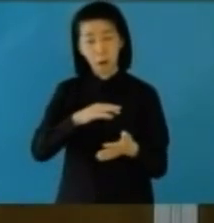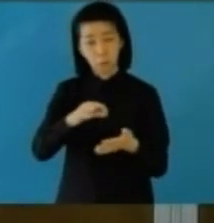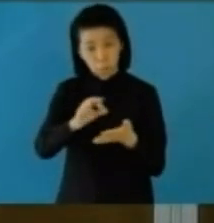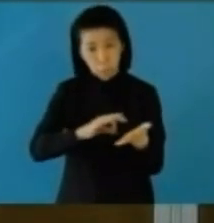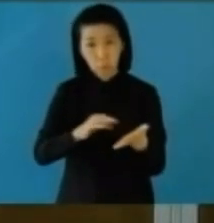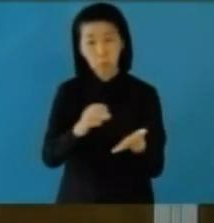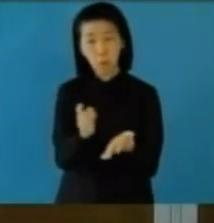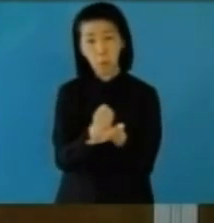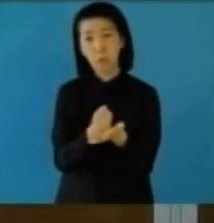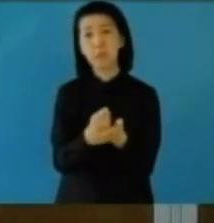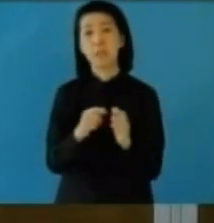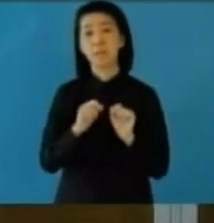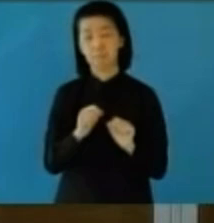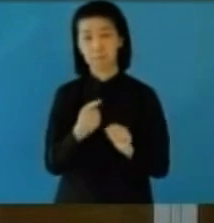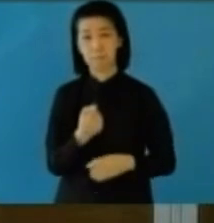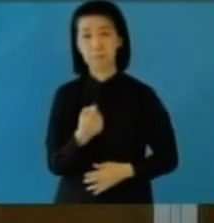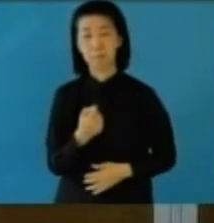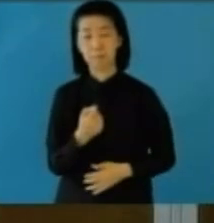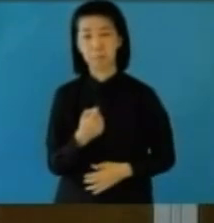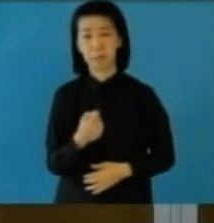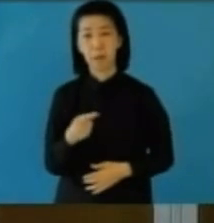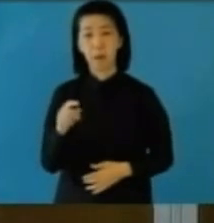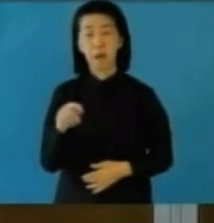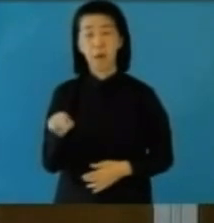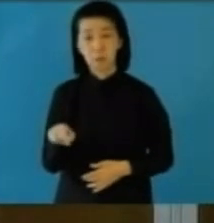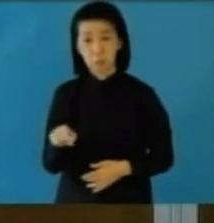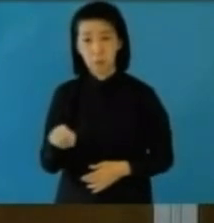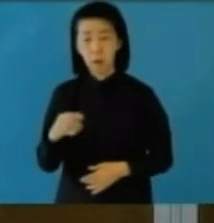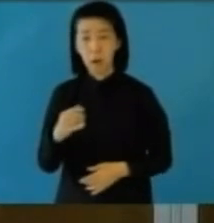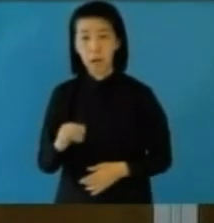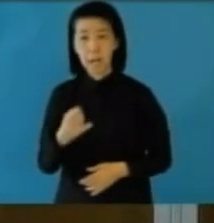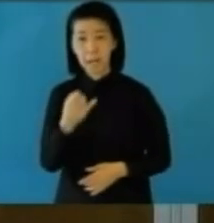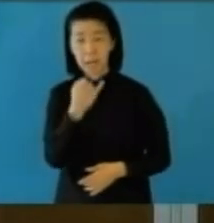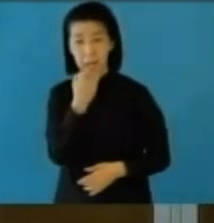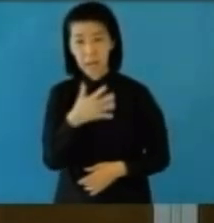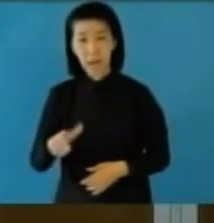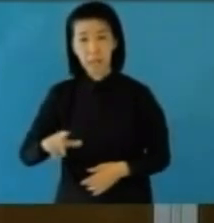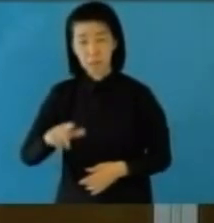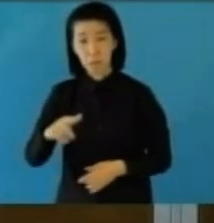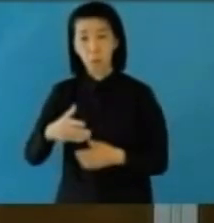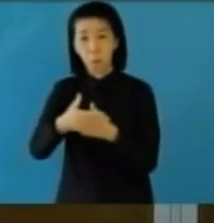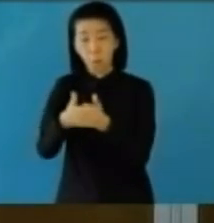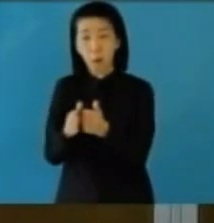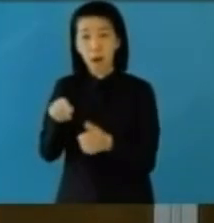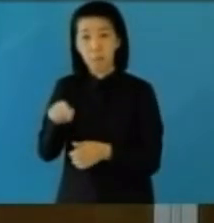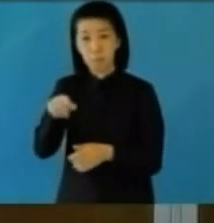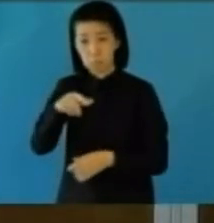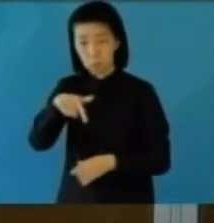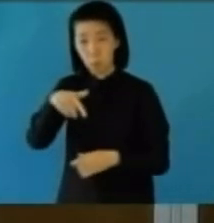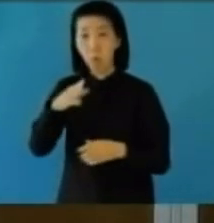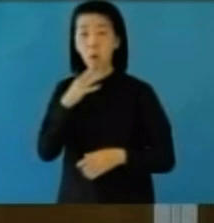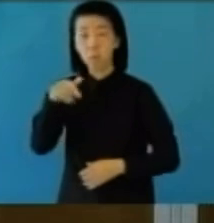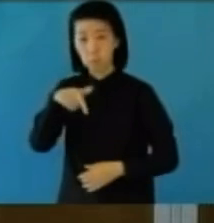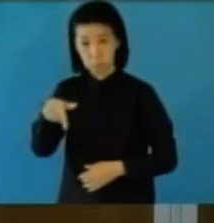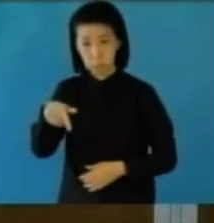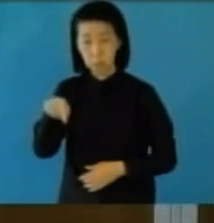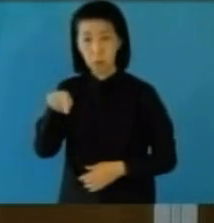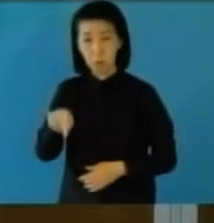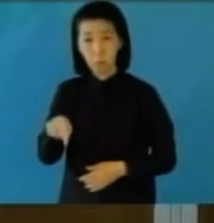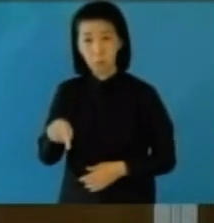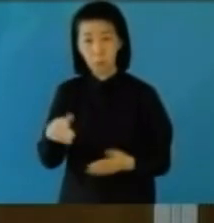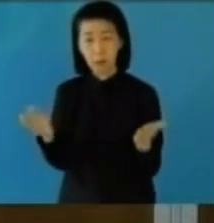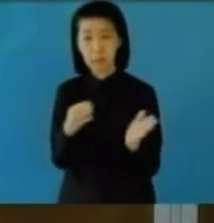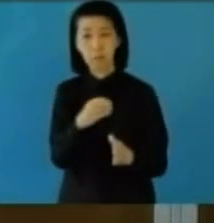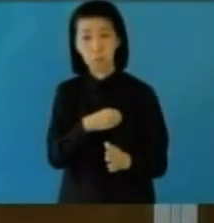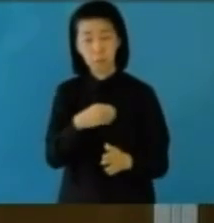いと考えております。第10管区海上保安本部からは、31に外区の一部について、職員宿舎の